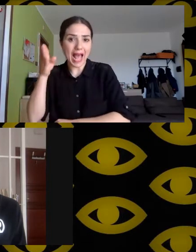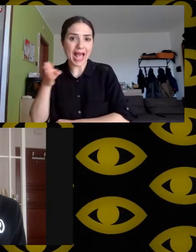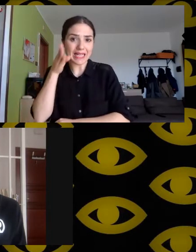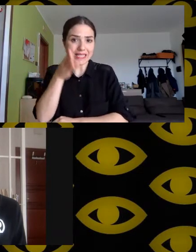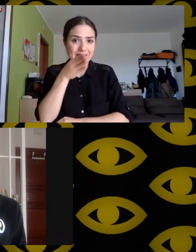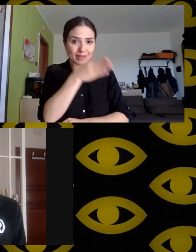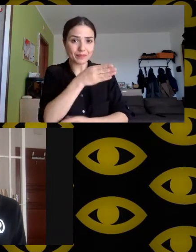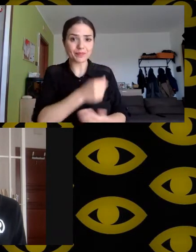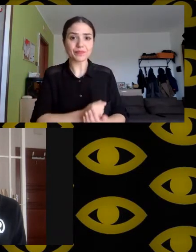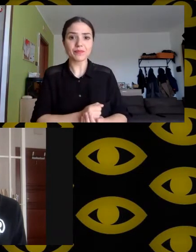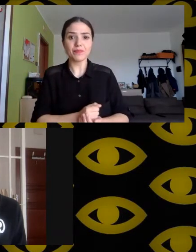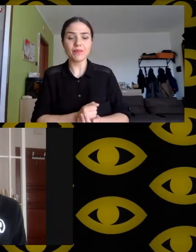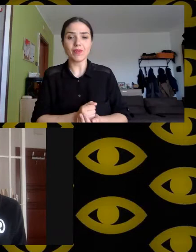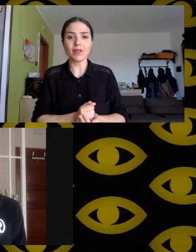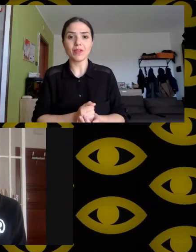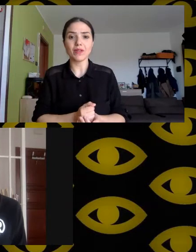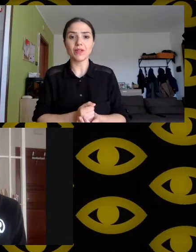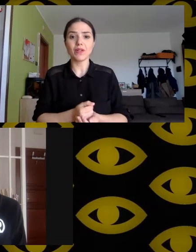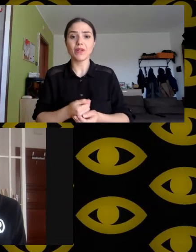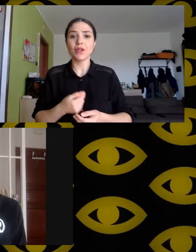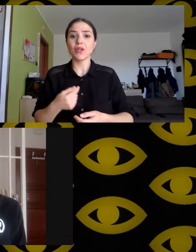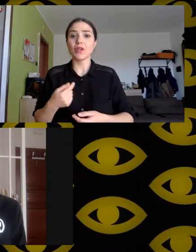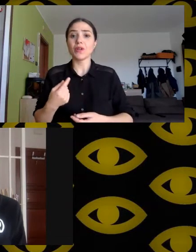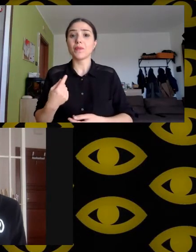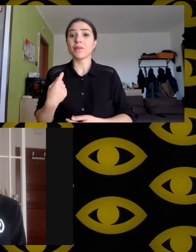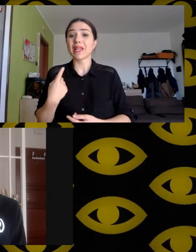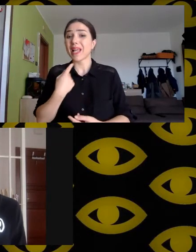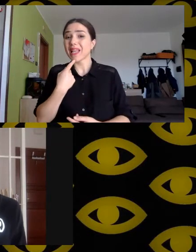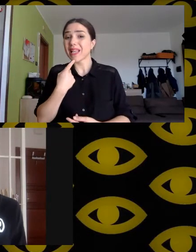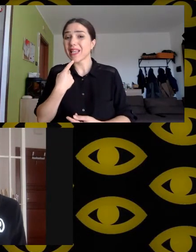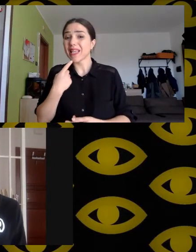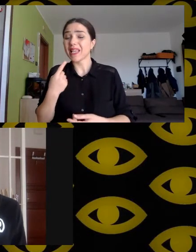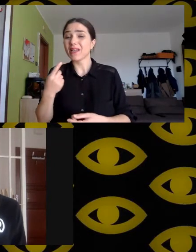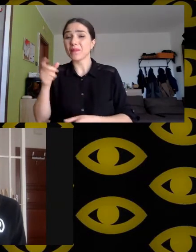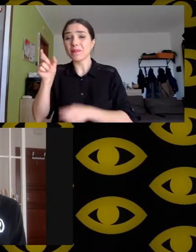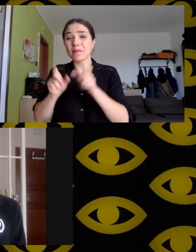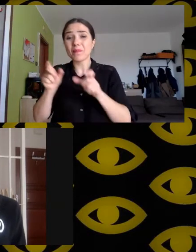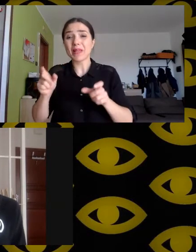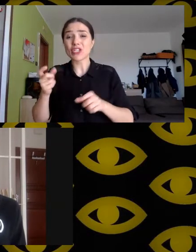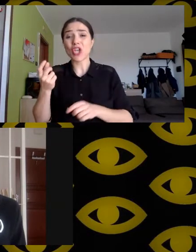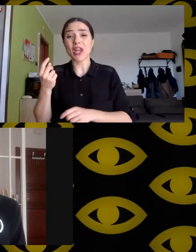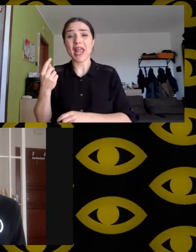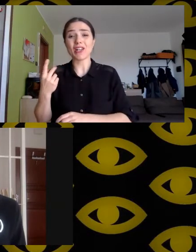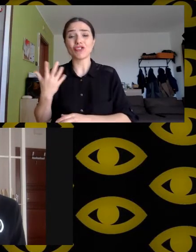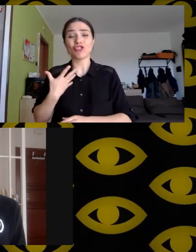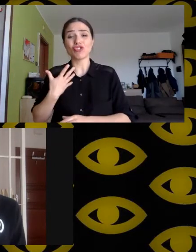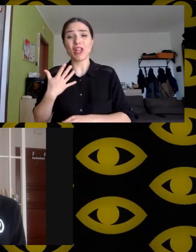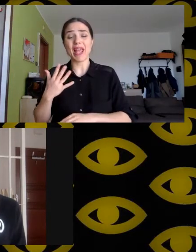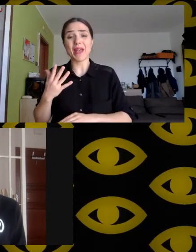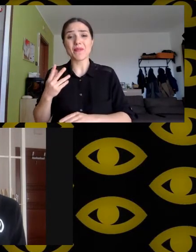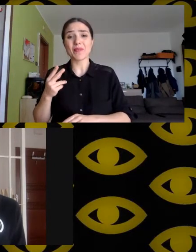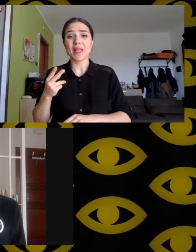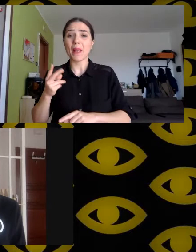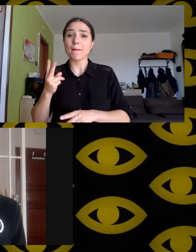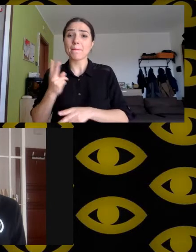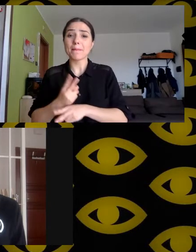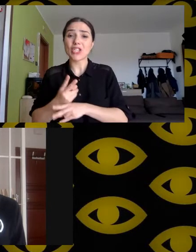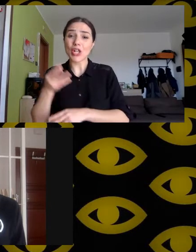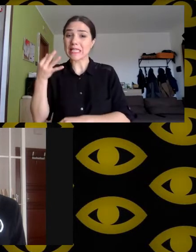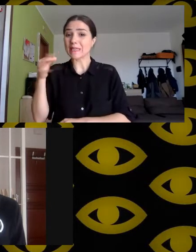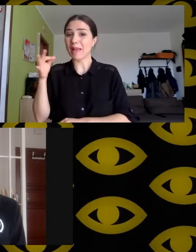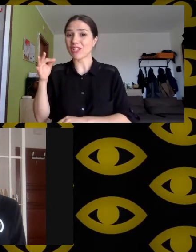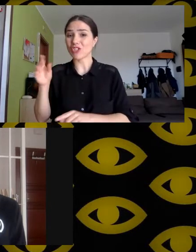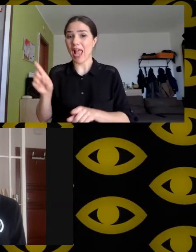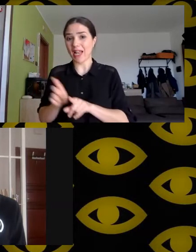noi facciamo parte delle popolazioni speciali, veniamo isolati, viviamo due emergenze, non soltanto il coronavirus e quindi